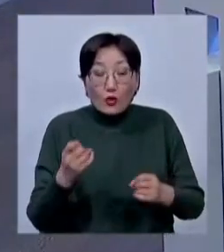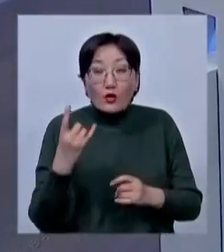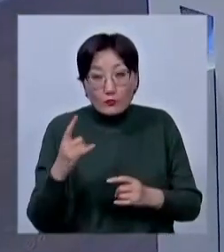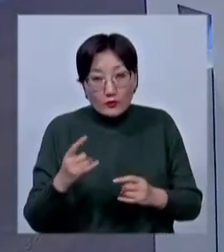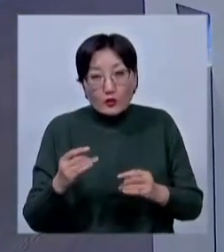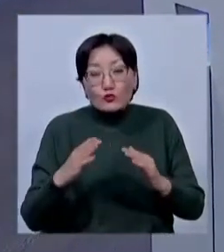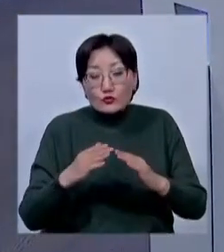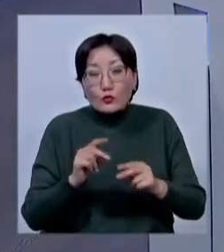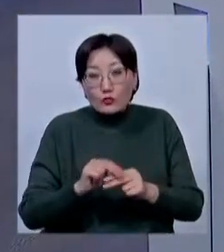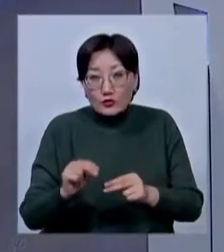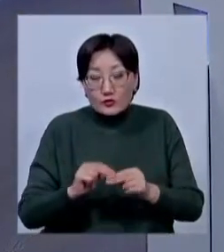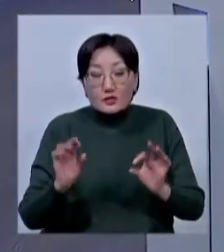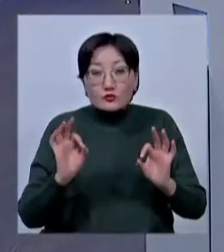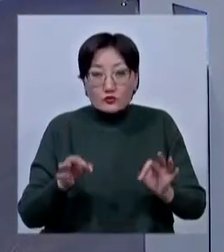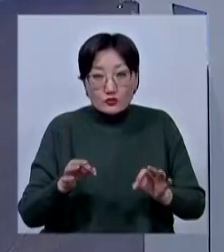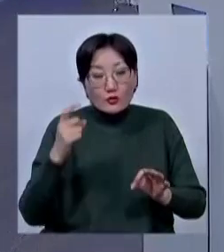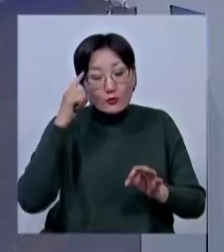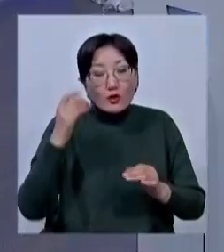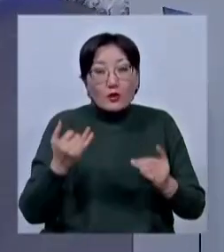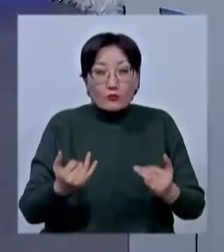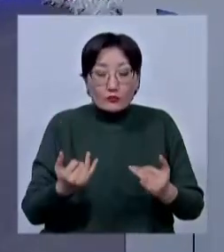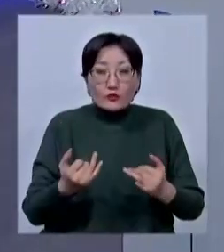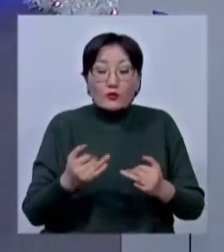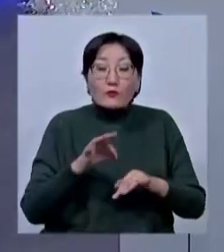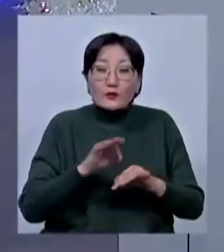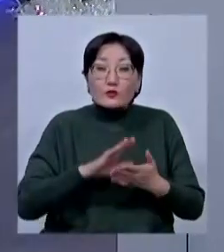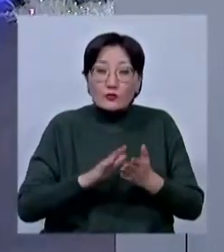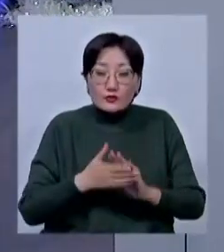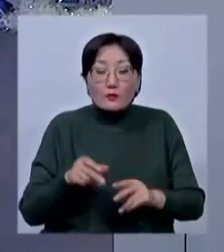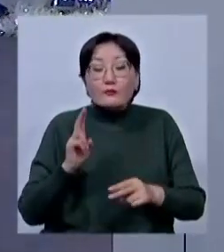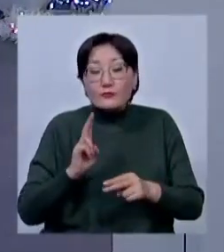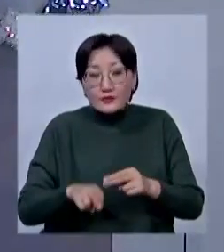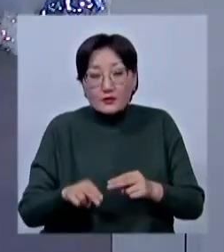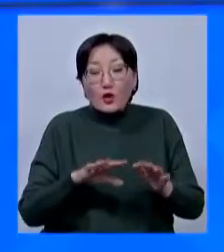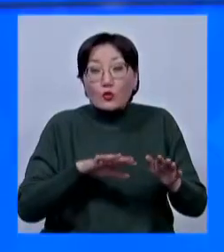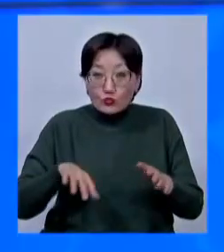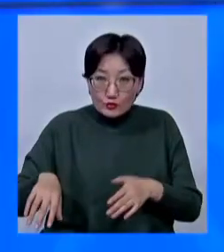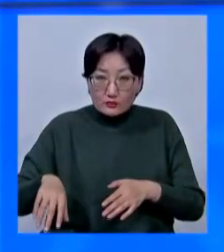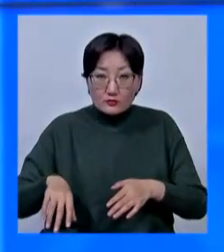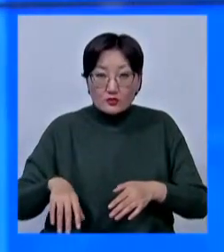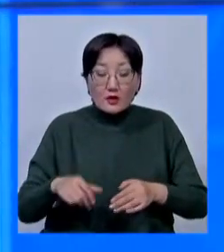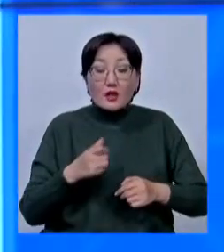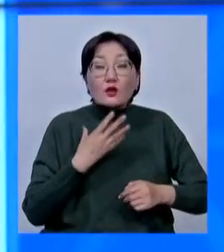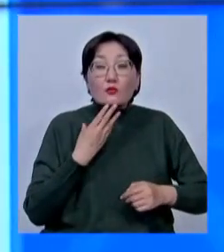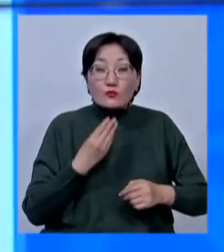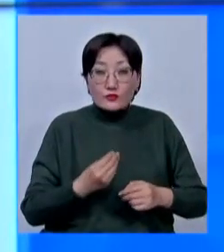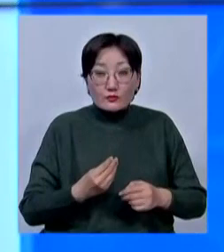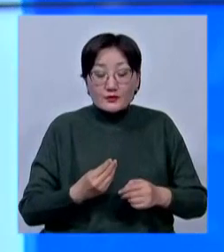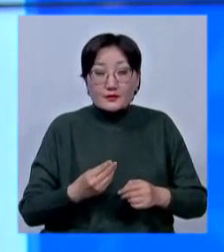үйде оқытқан дұрыс деп ойлаймын. Бұл заманда өтер. Бұл заманда өтер, жаңағы өзіміздің